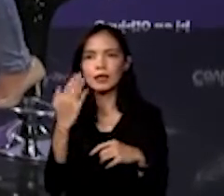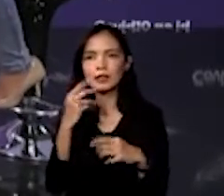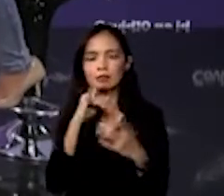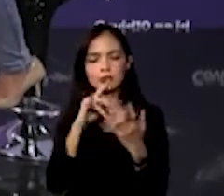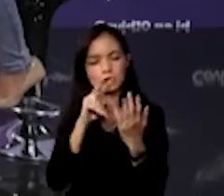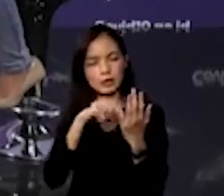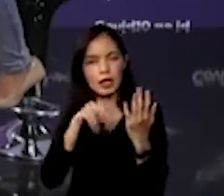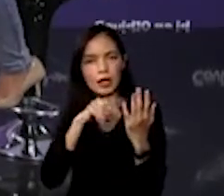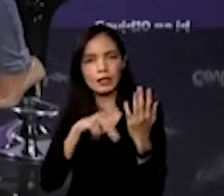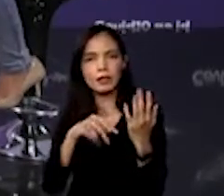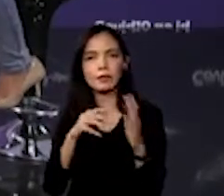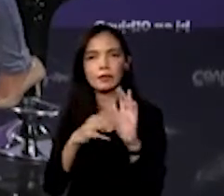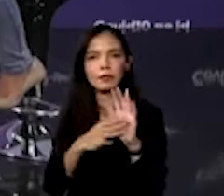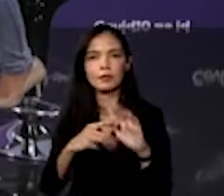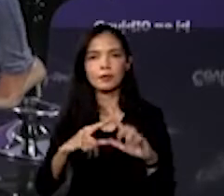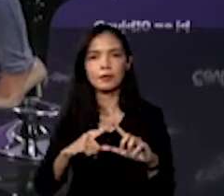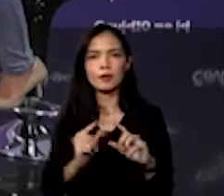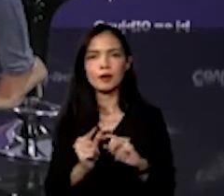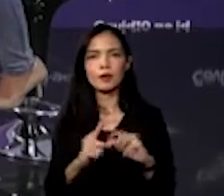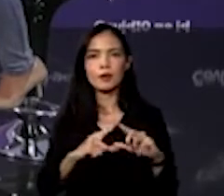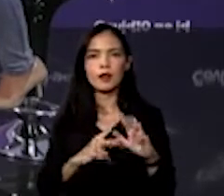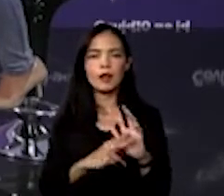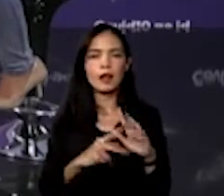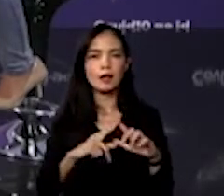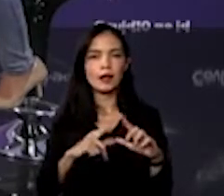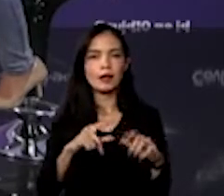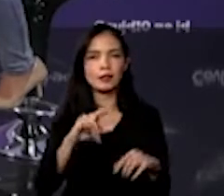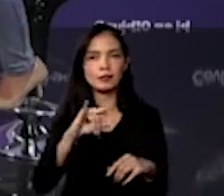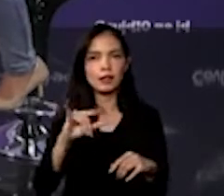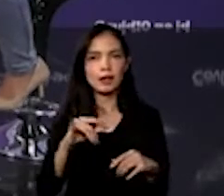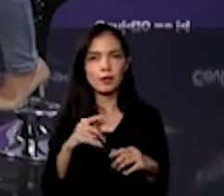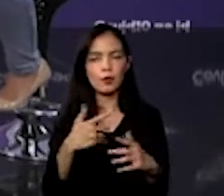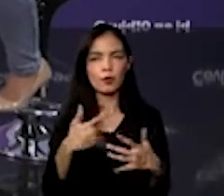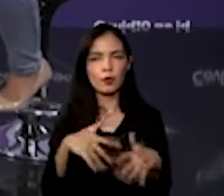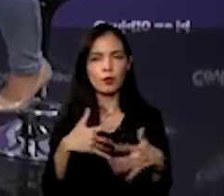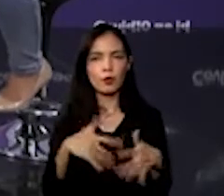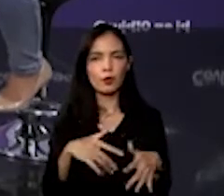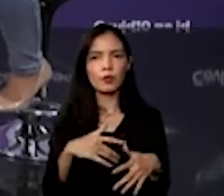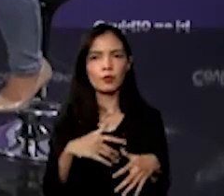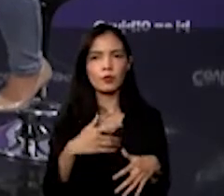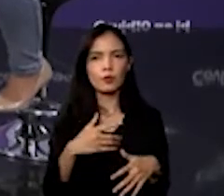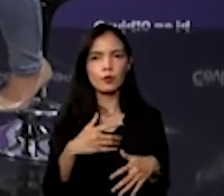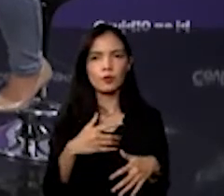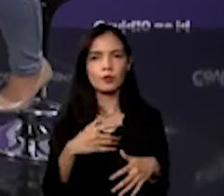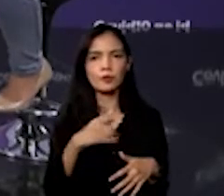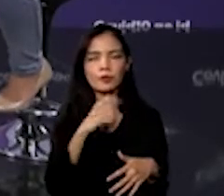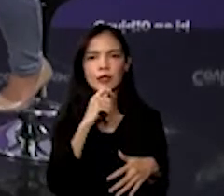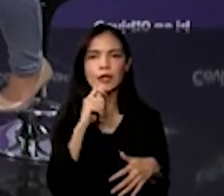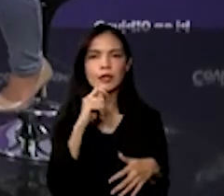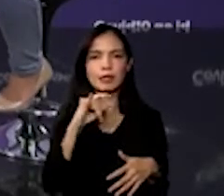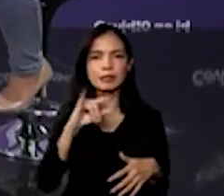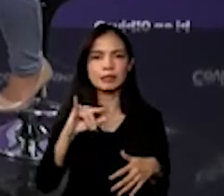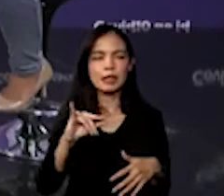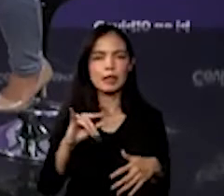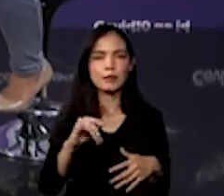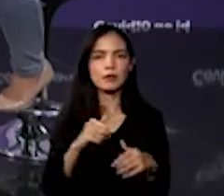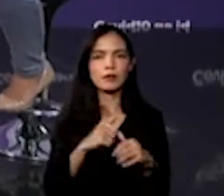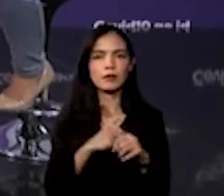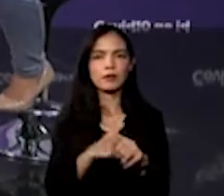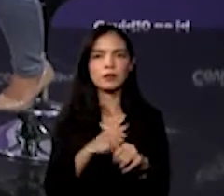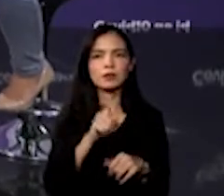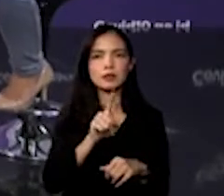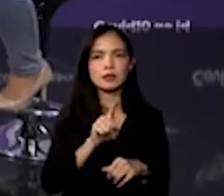Eh Maulana ternyata Instagramnya Wow ada nih ya kalau pemirsa mau tahu ya Ternyata instagram-nya ini